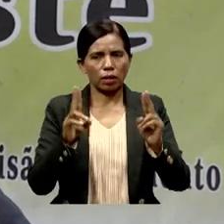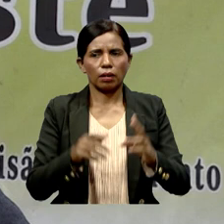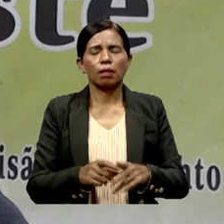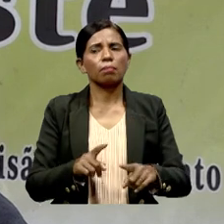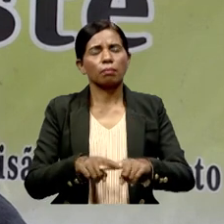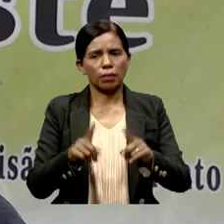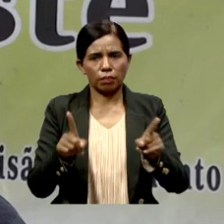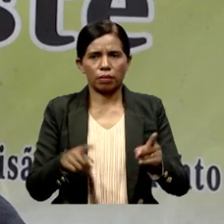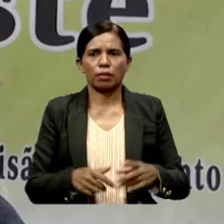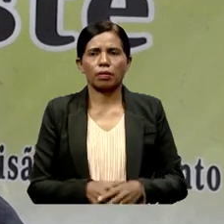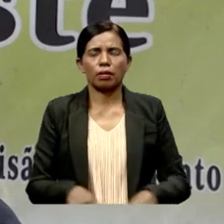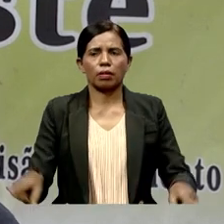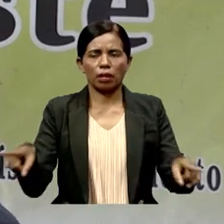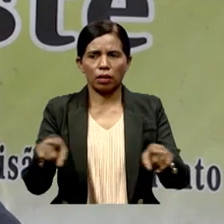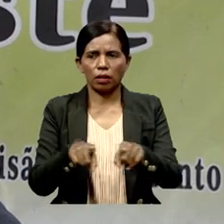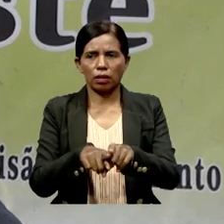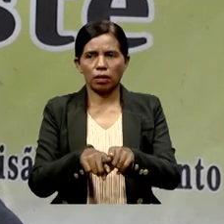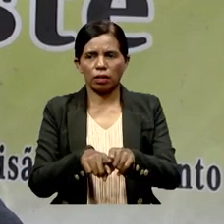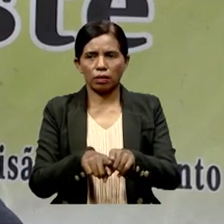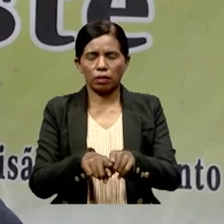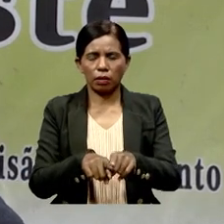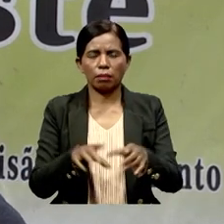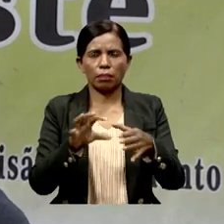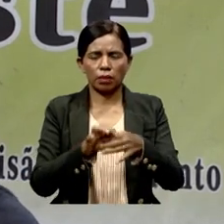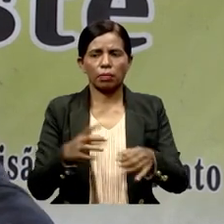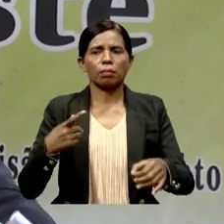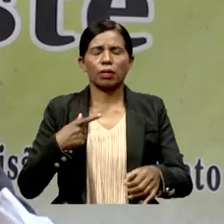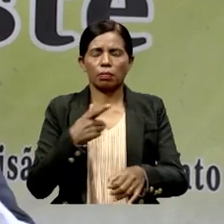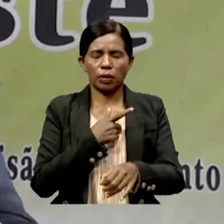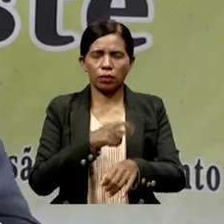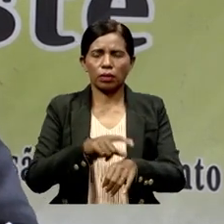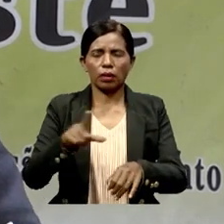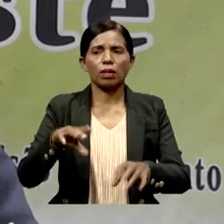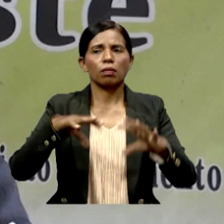be hanesang memus parlamento, hanesang e komisang e